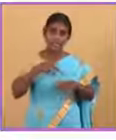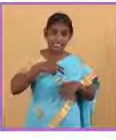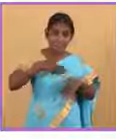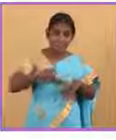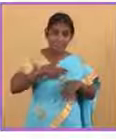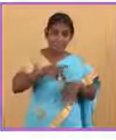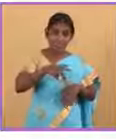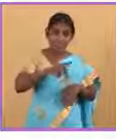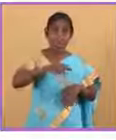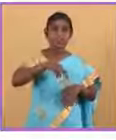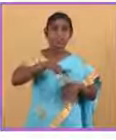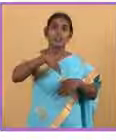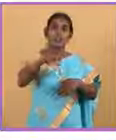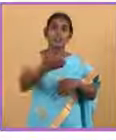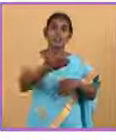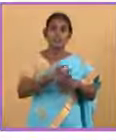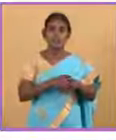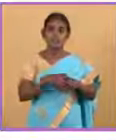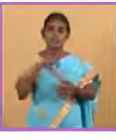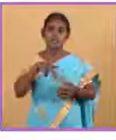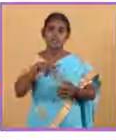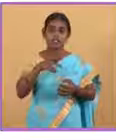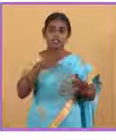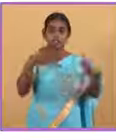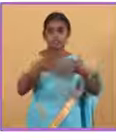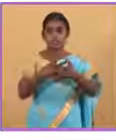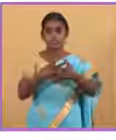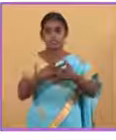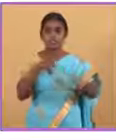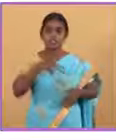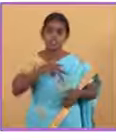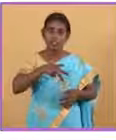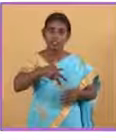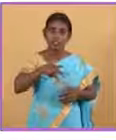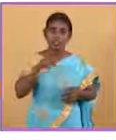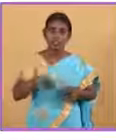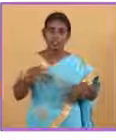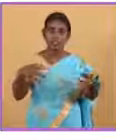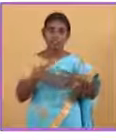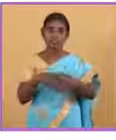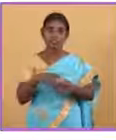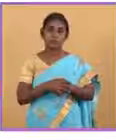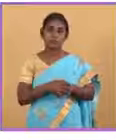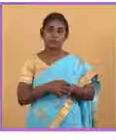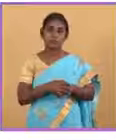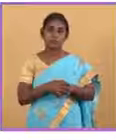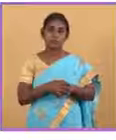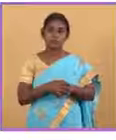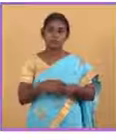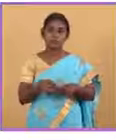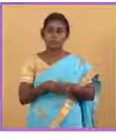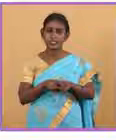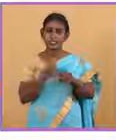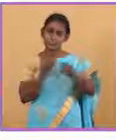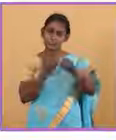நடப்பான் நடவான் என்றான் நடந்தனர் நடக்கின்றனர் என இதிலும் பல